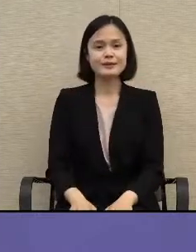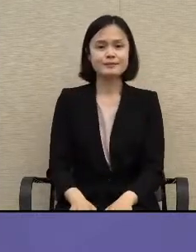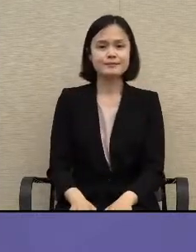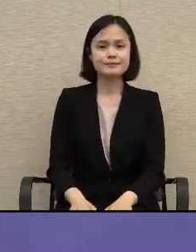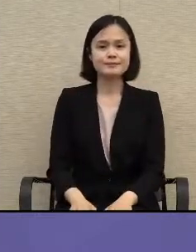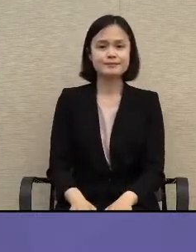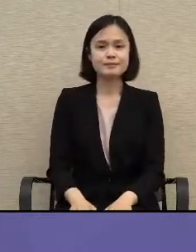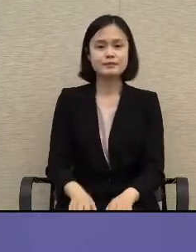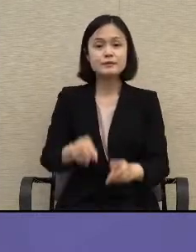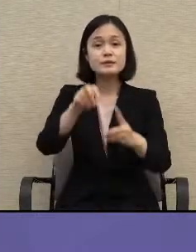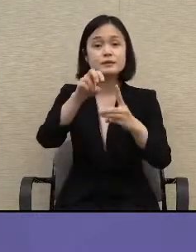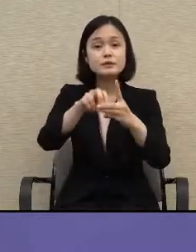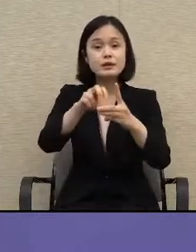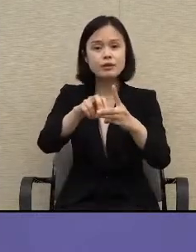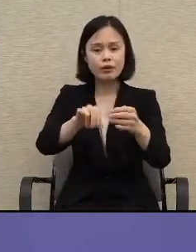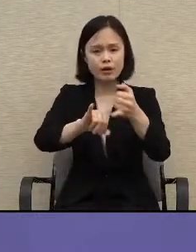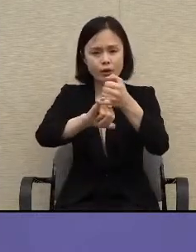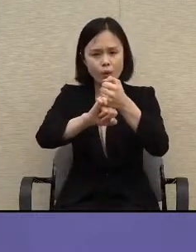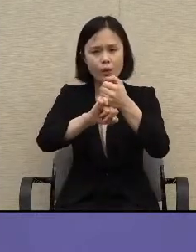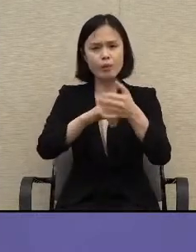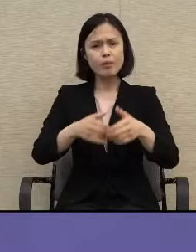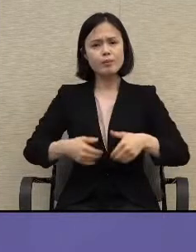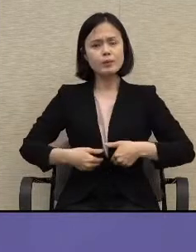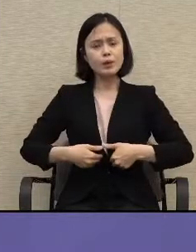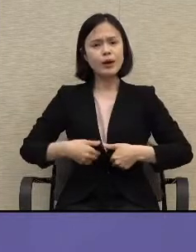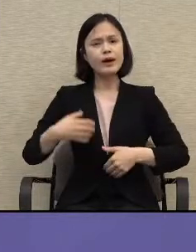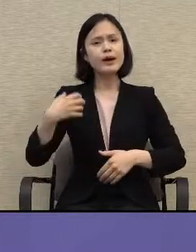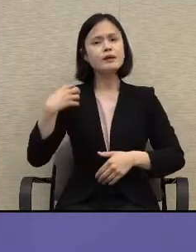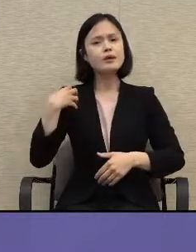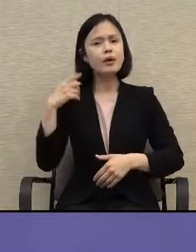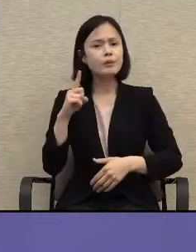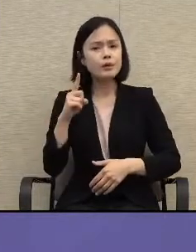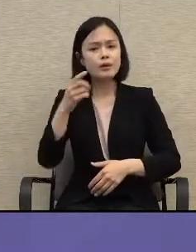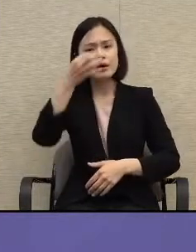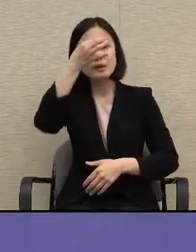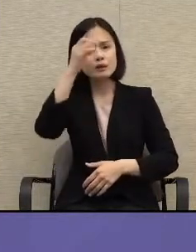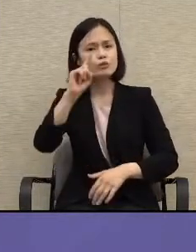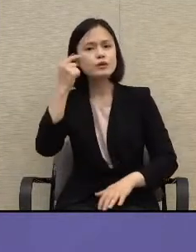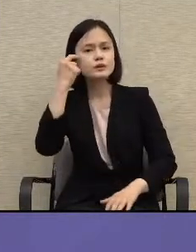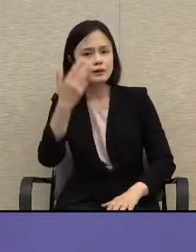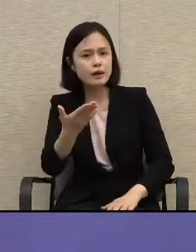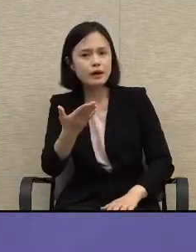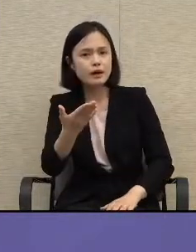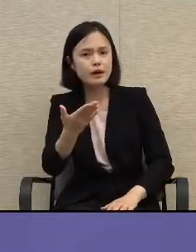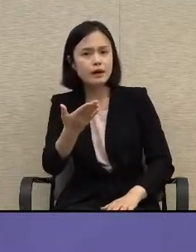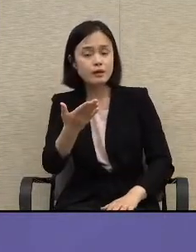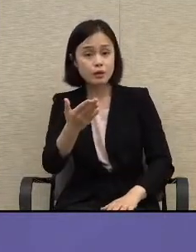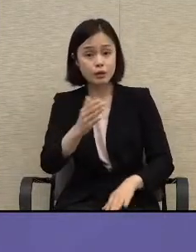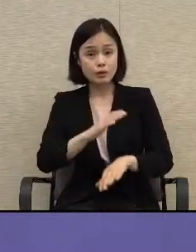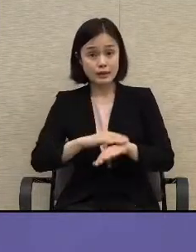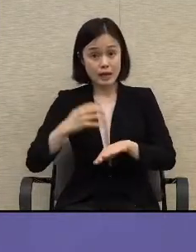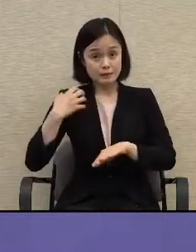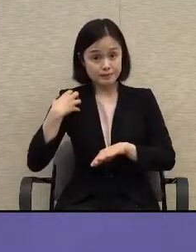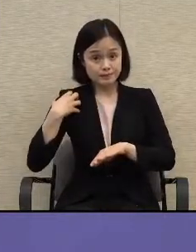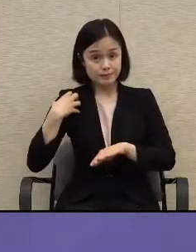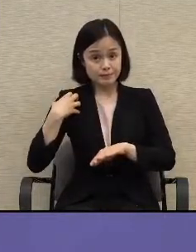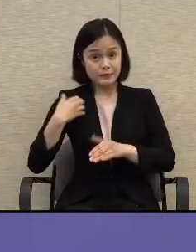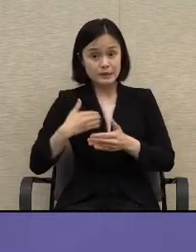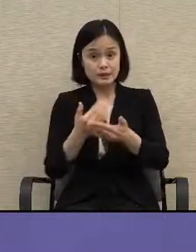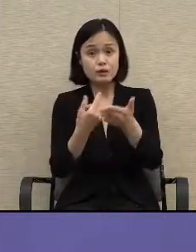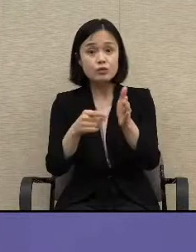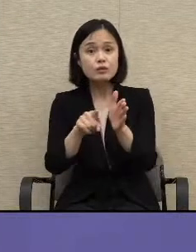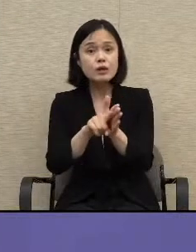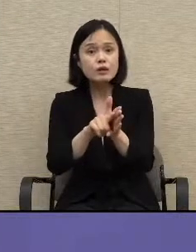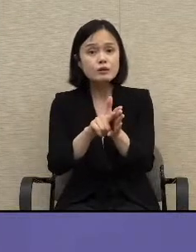센터의 필수 기능은 무엇이어야 하는가에 대한 고민들이 진행이 되고, 그 기능들을 수행하기 위해서는 어떠한 형태로 바뀌어야 하는가에